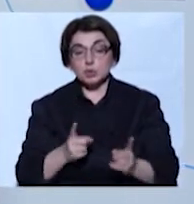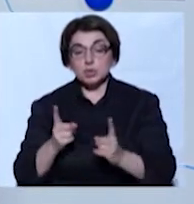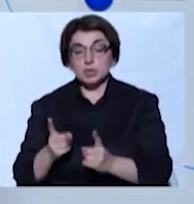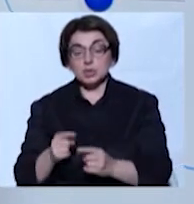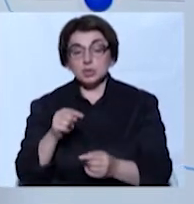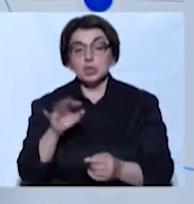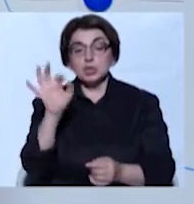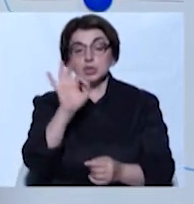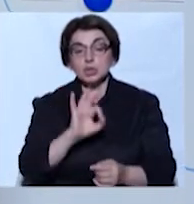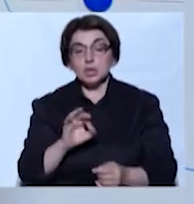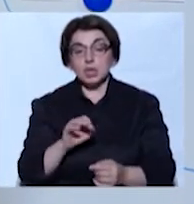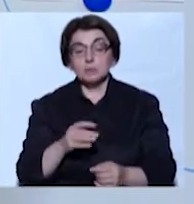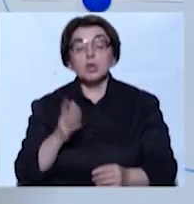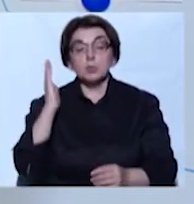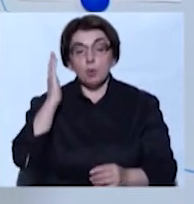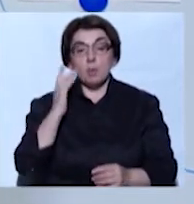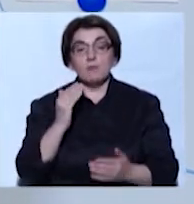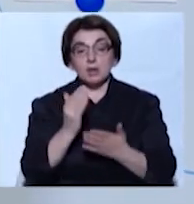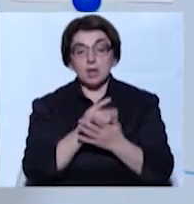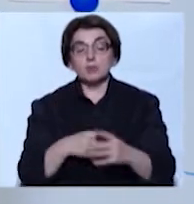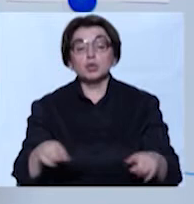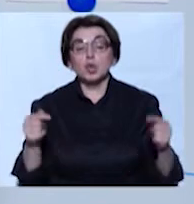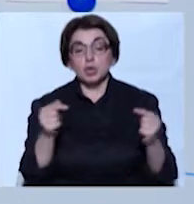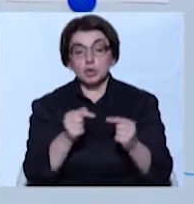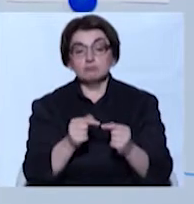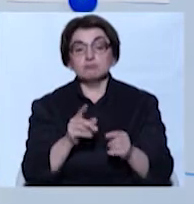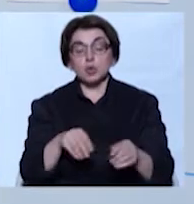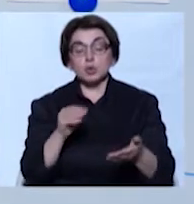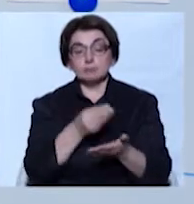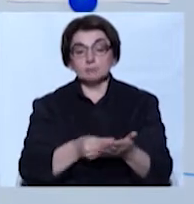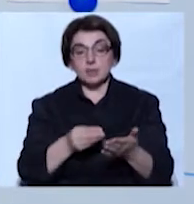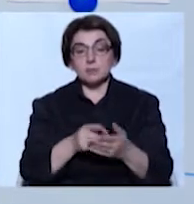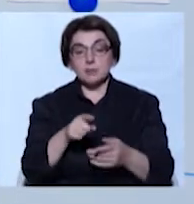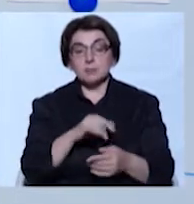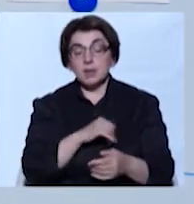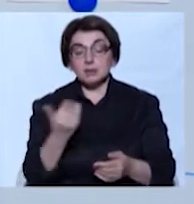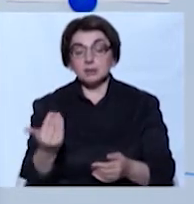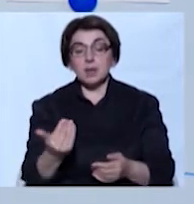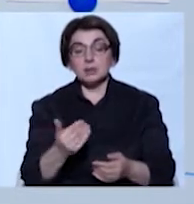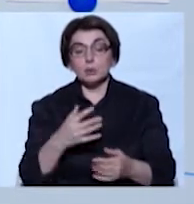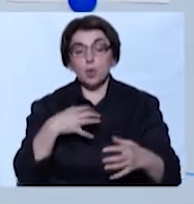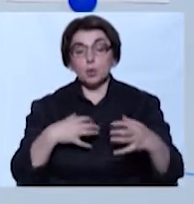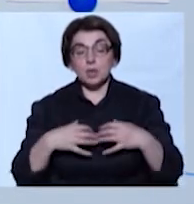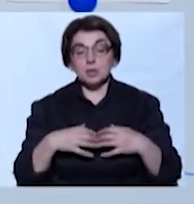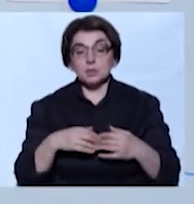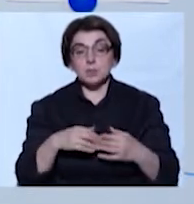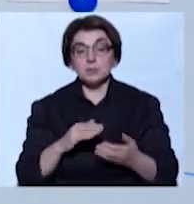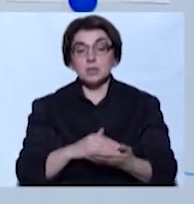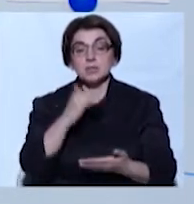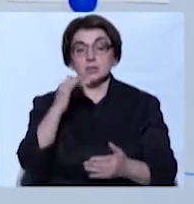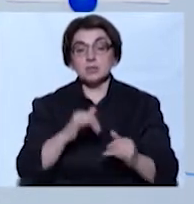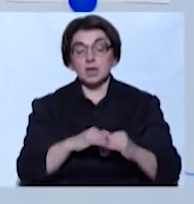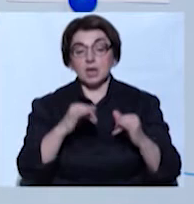შემდეგი გაკვეთილიც ამ თემას ეძღვნება, ორგანიზმების ზრდაგანვითარებასა და გამრავლებას, და ჩვენ შემდეგ გაკვეთილზე უკვე